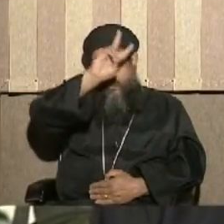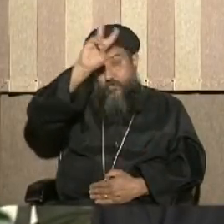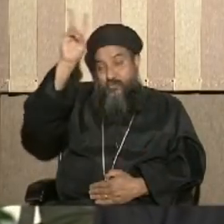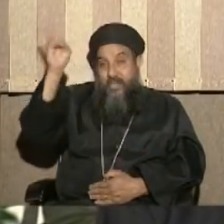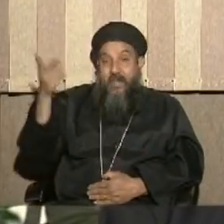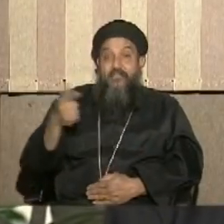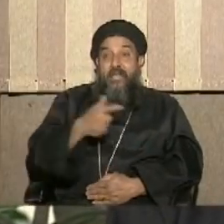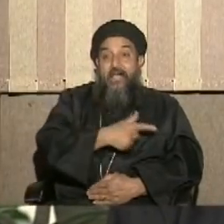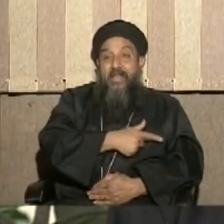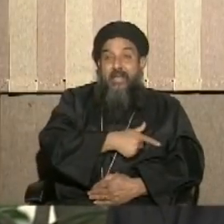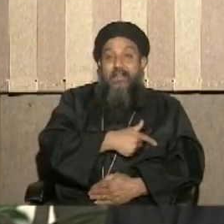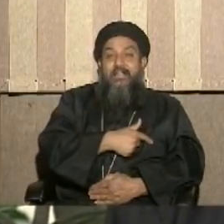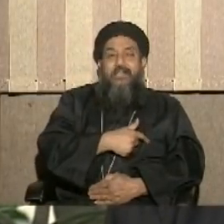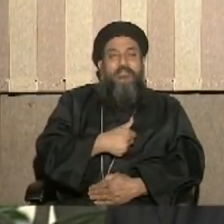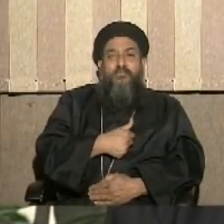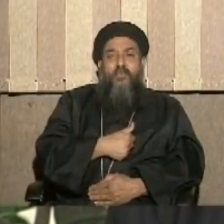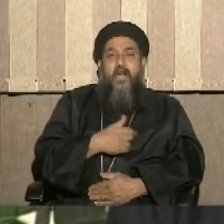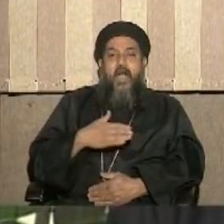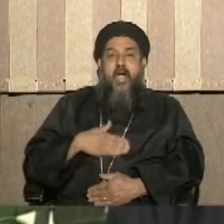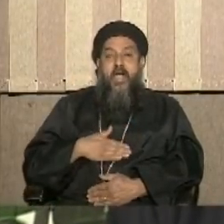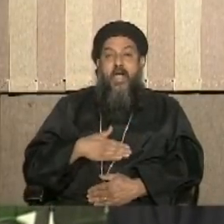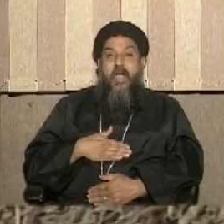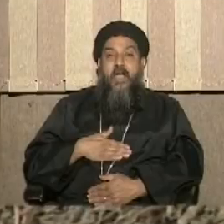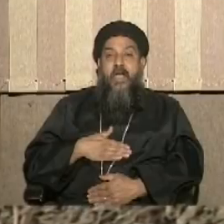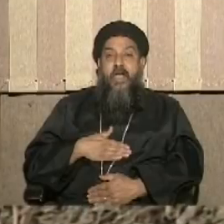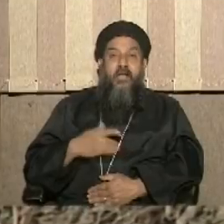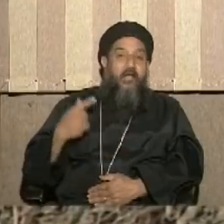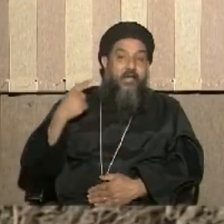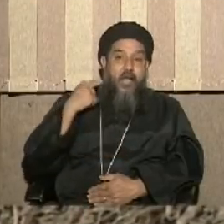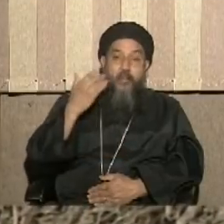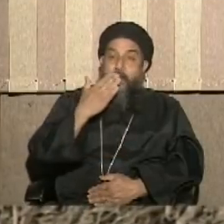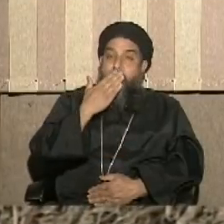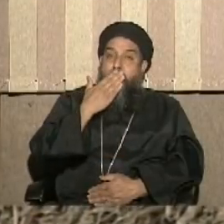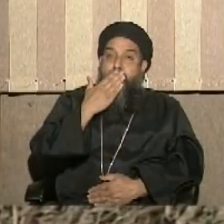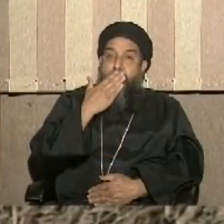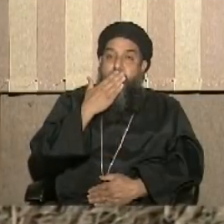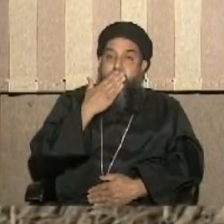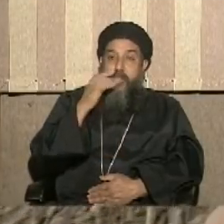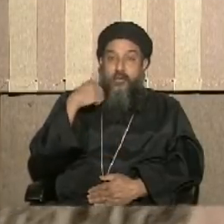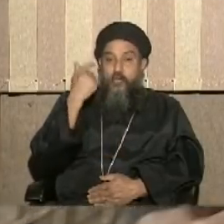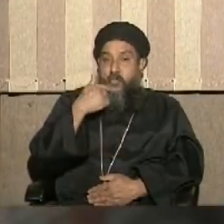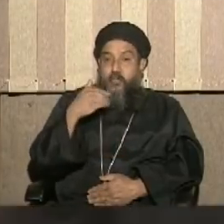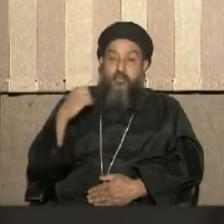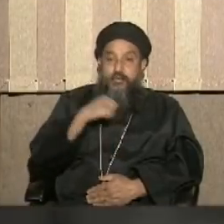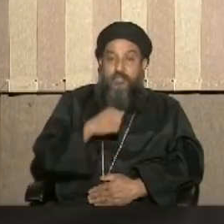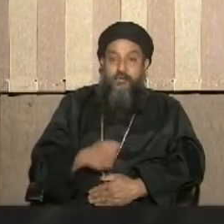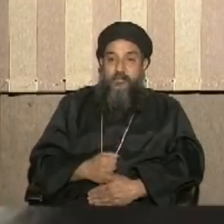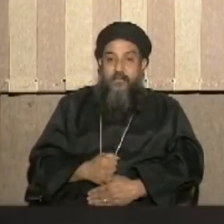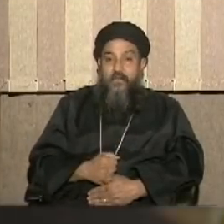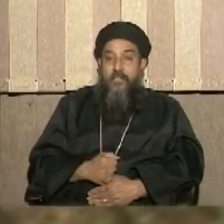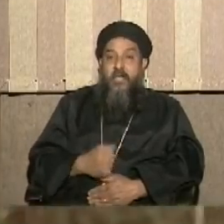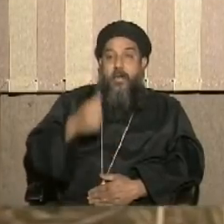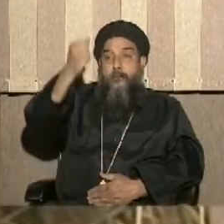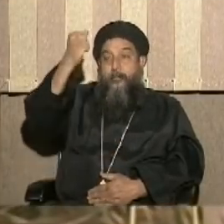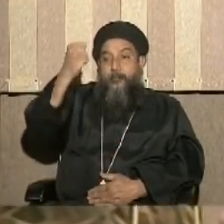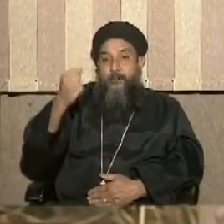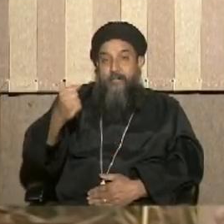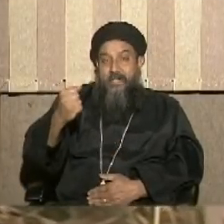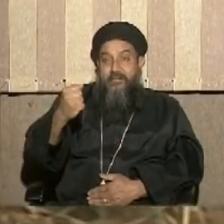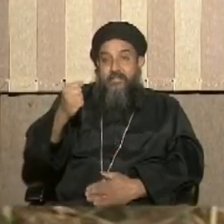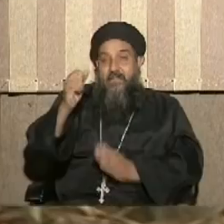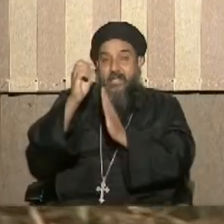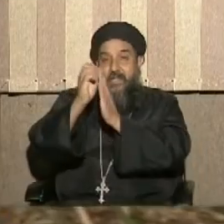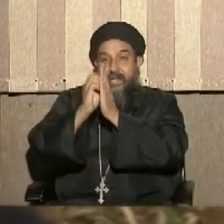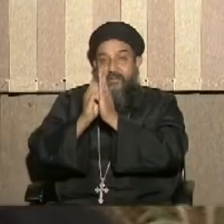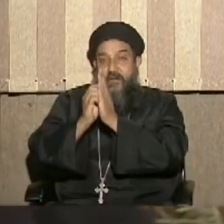معلمنا بولس في إيمانه وأعماله ودايما من ماسك في إيده صليب وعصايا في إيده